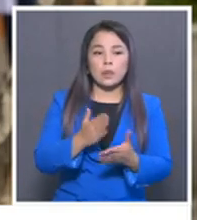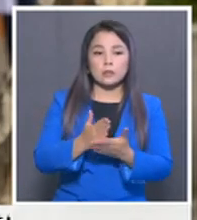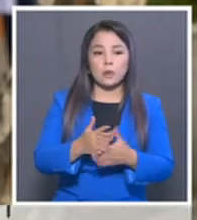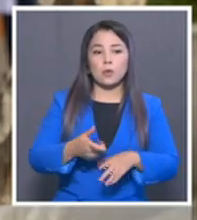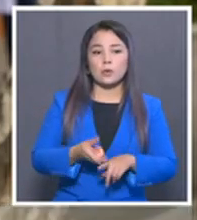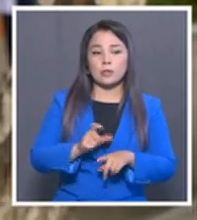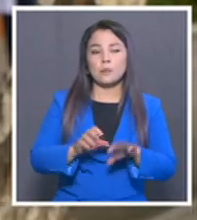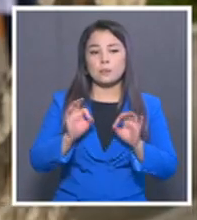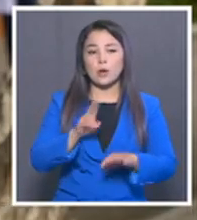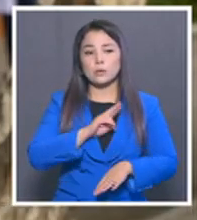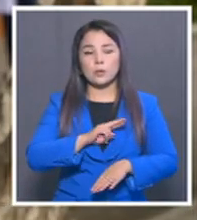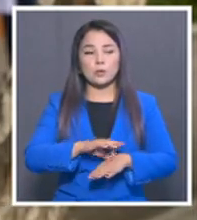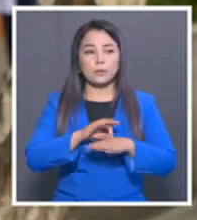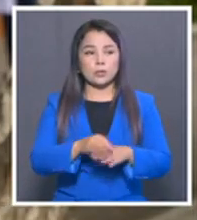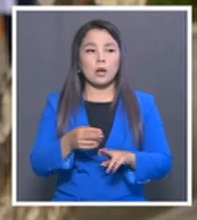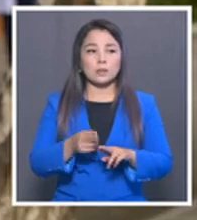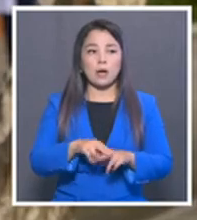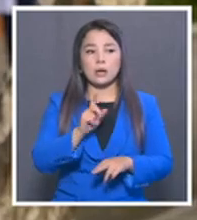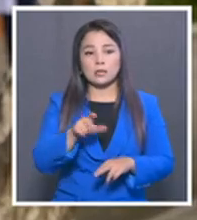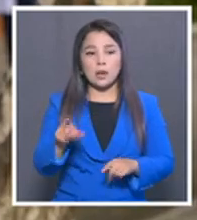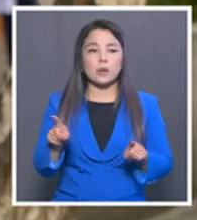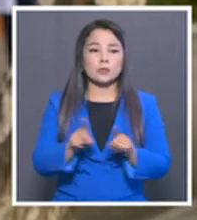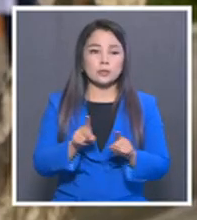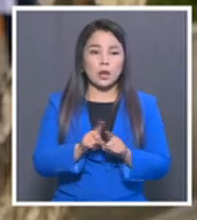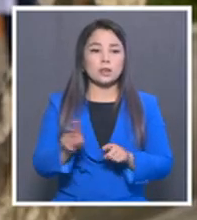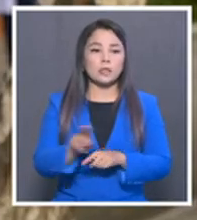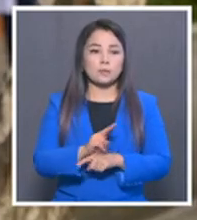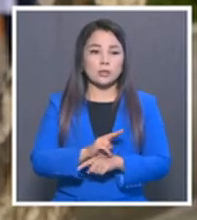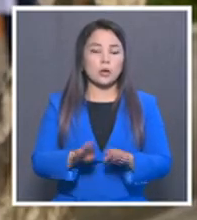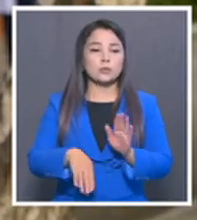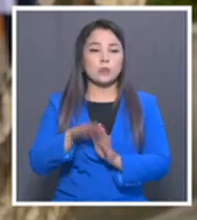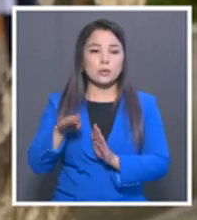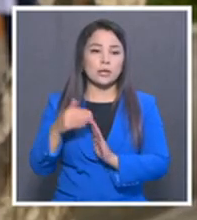көмек көрсетіліп жатыр, соның арқасында науқастардың да емделуі жоғары деңгейде.